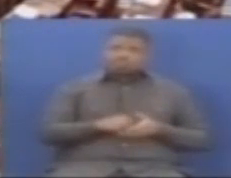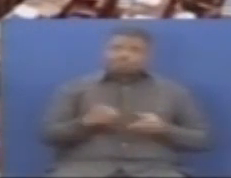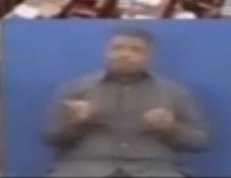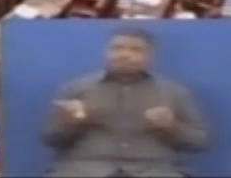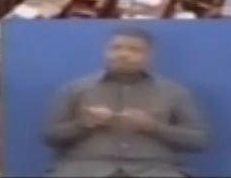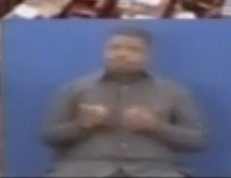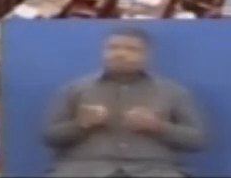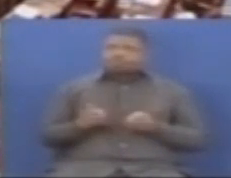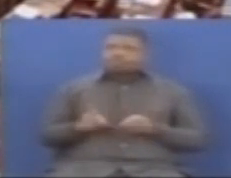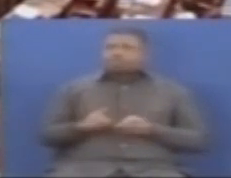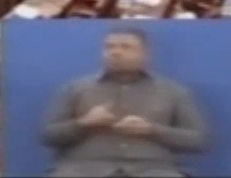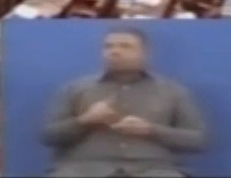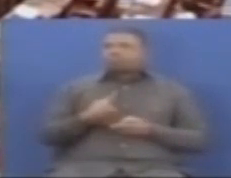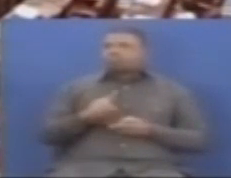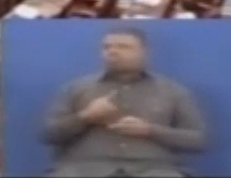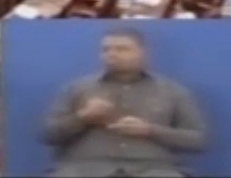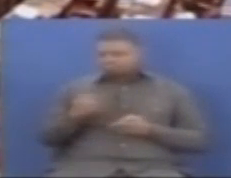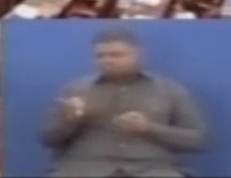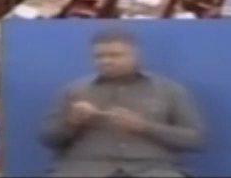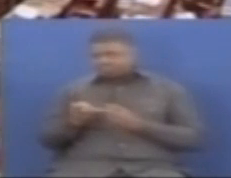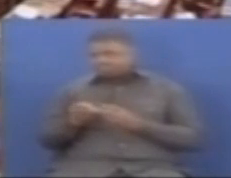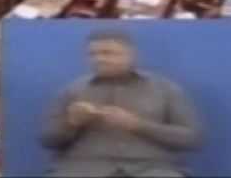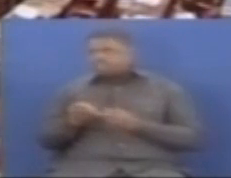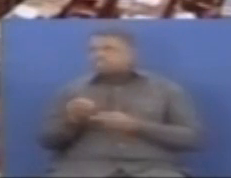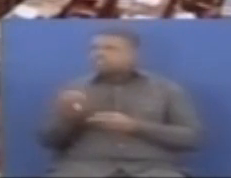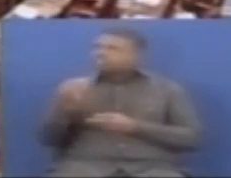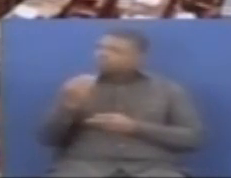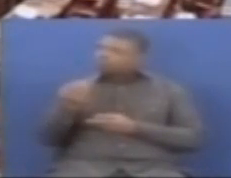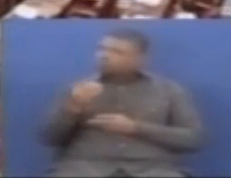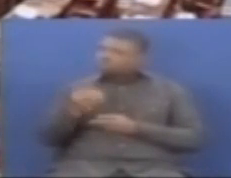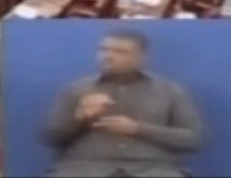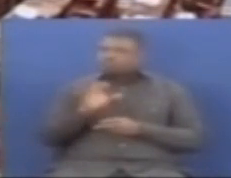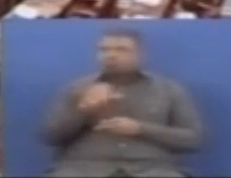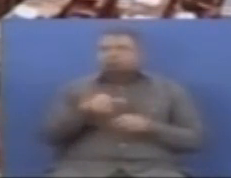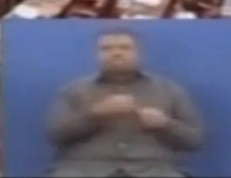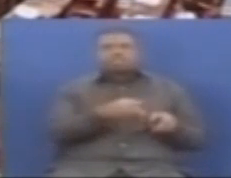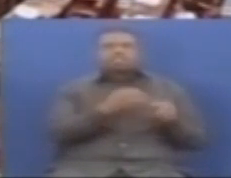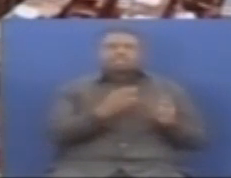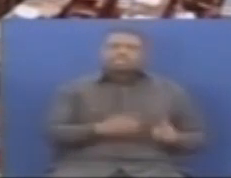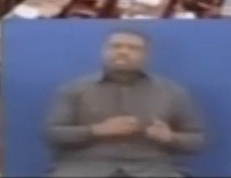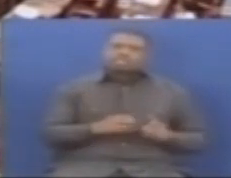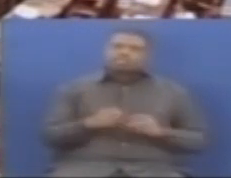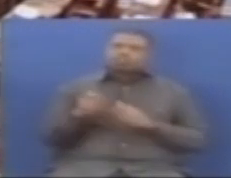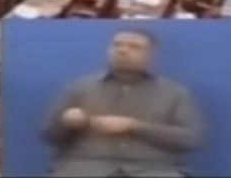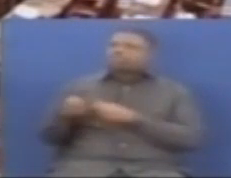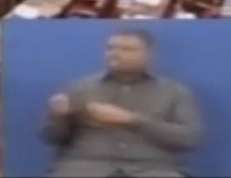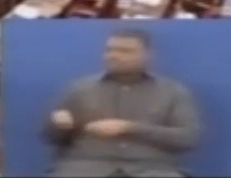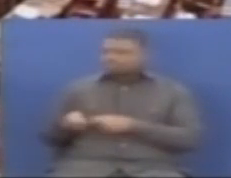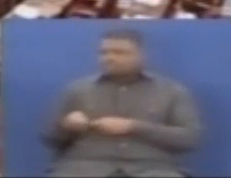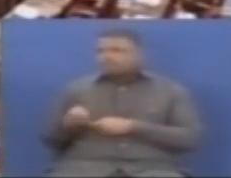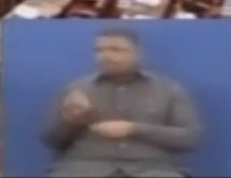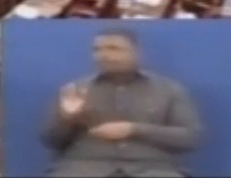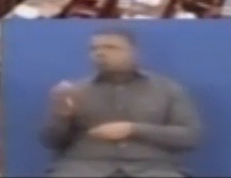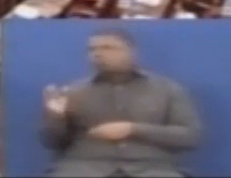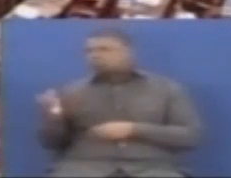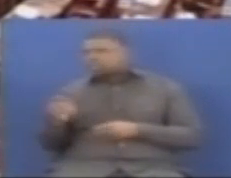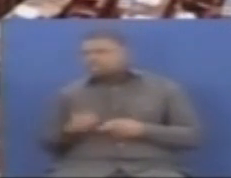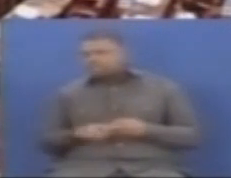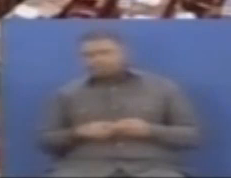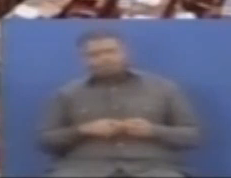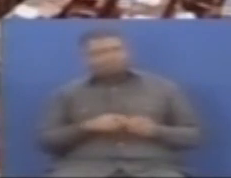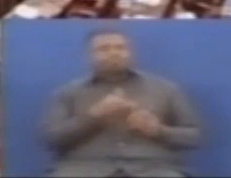ambao ndio wakulima. Je, TanTrade wana mkakati gani wa taarifa hizo kufika